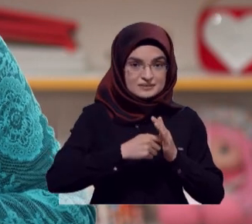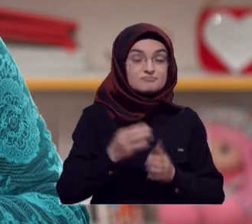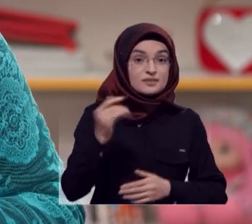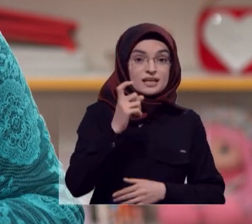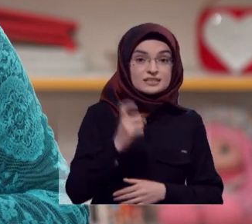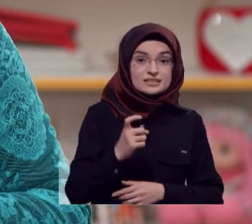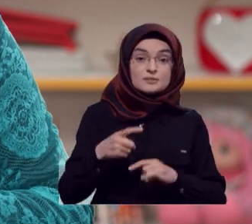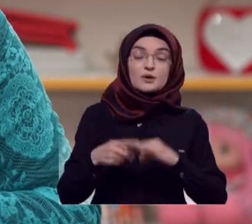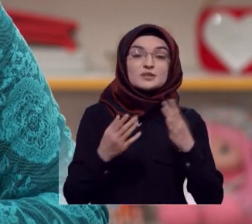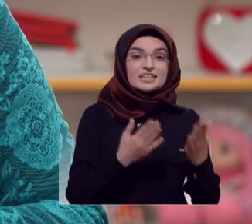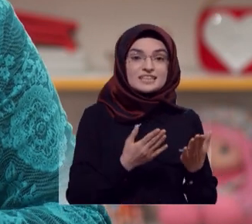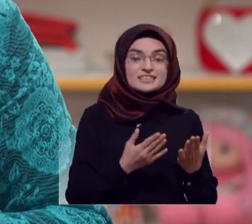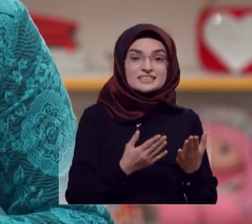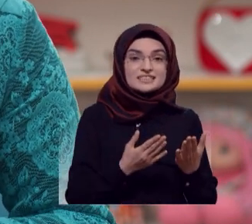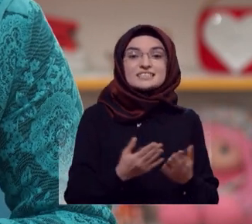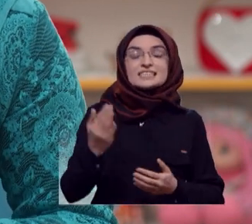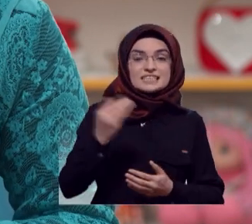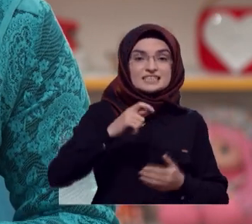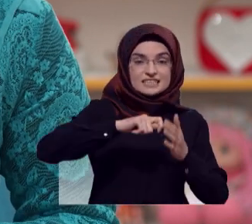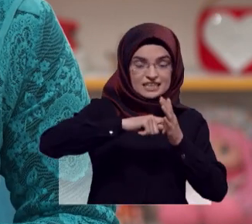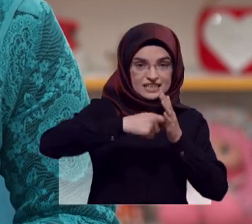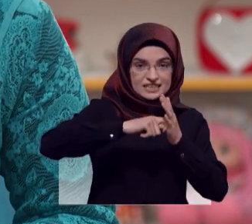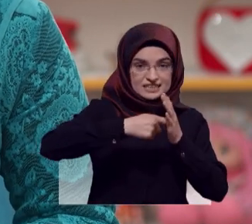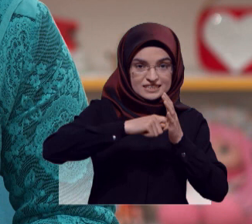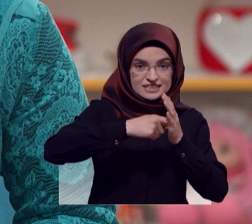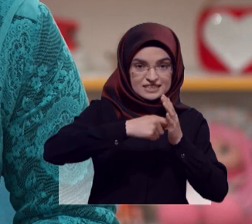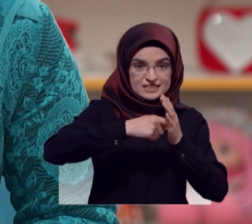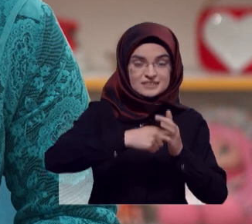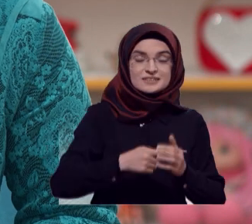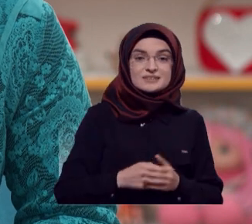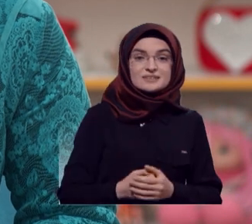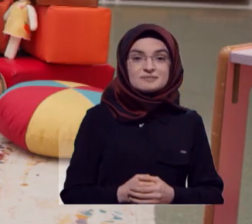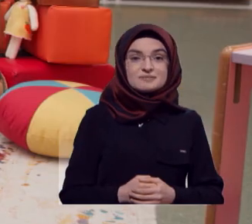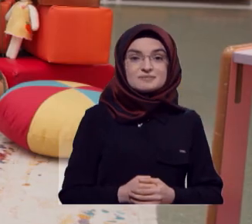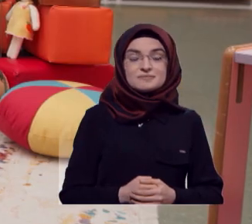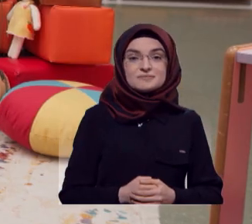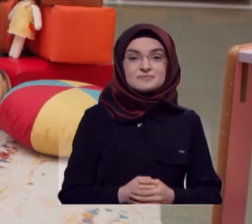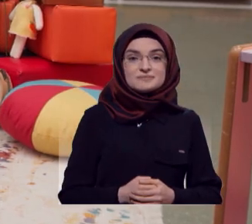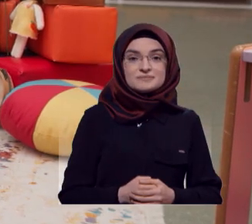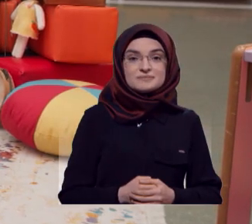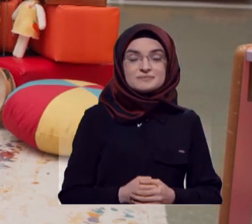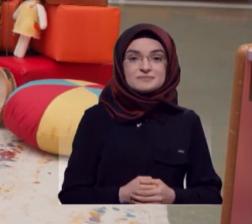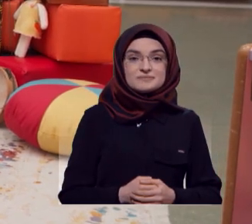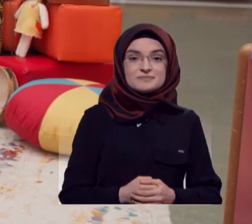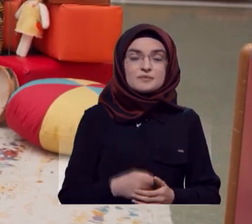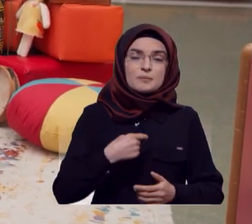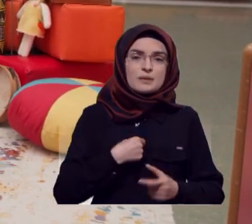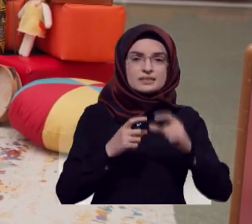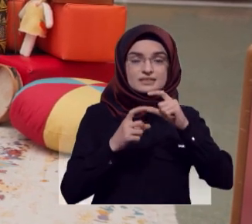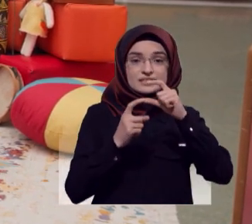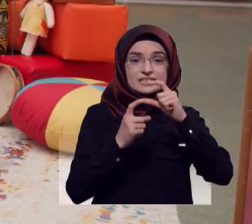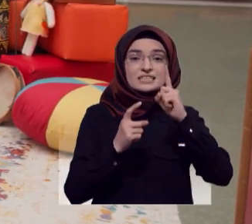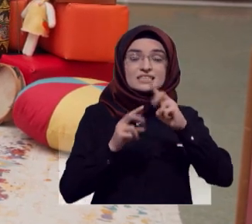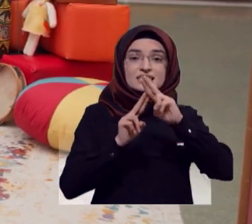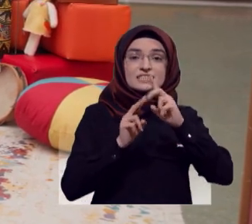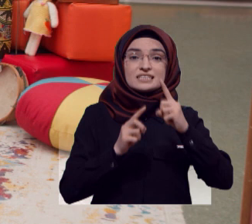Geldiniz mi? Hoş geldiniz. Hadi bakalım, anahtarı kapıya yavaşça sokuyoruz. Ben şıkırt diyeyim,